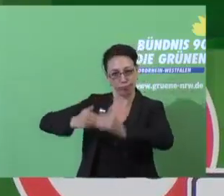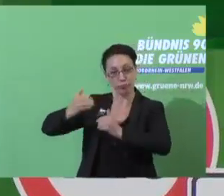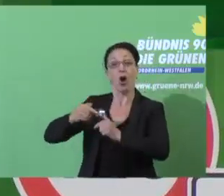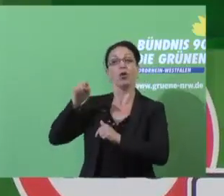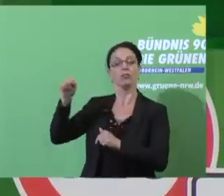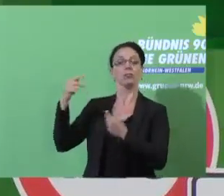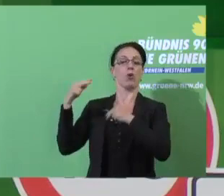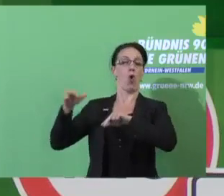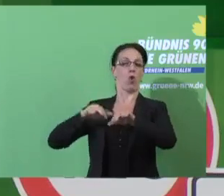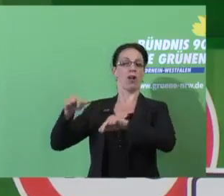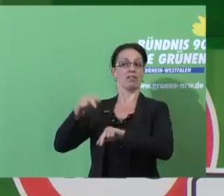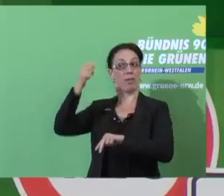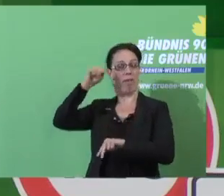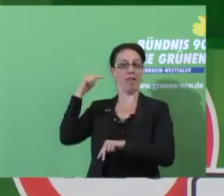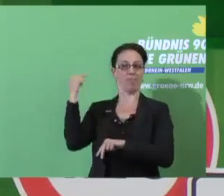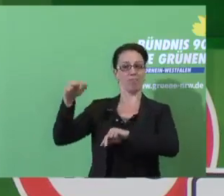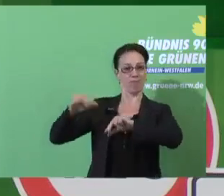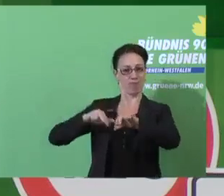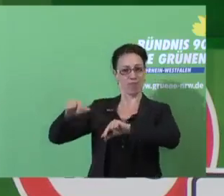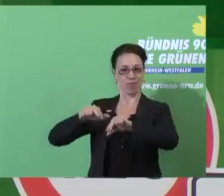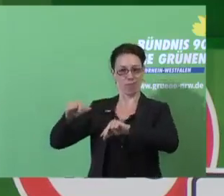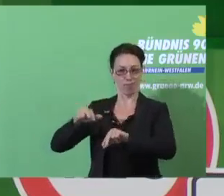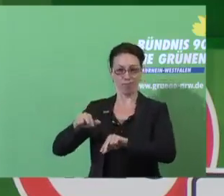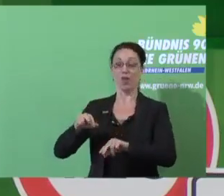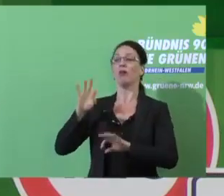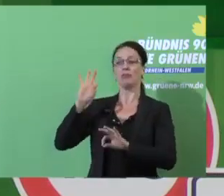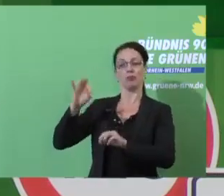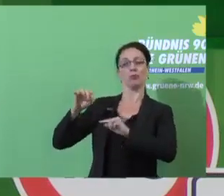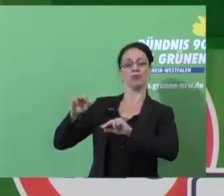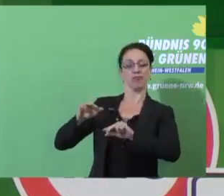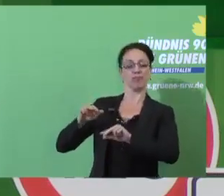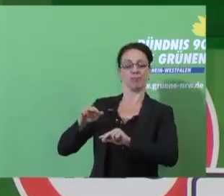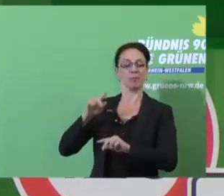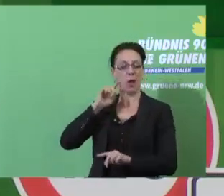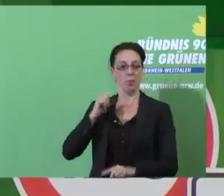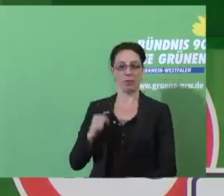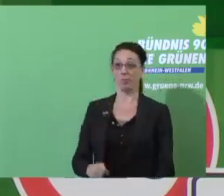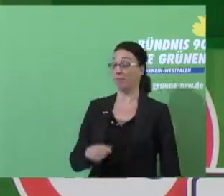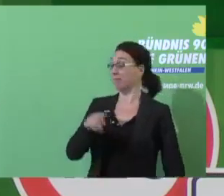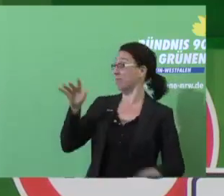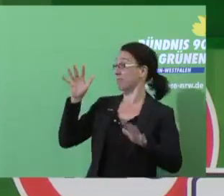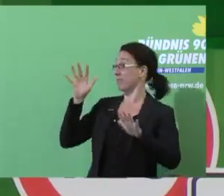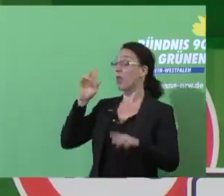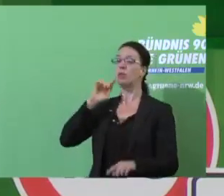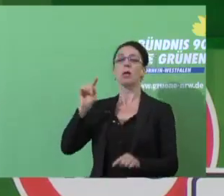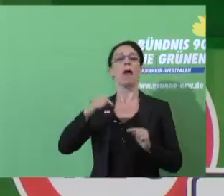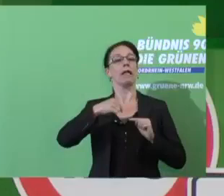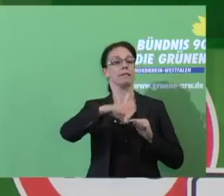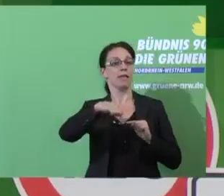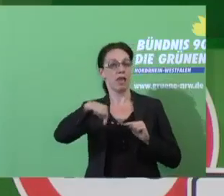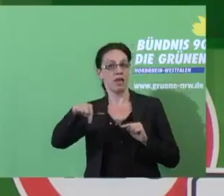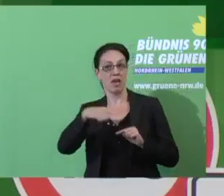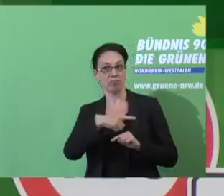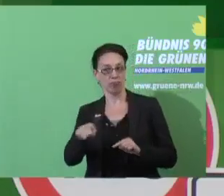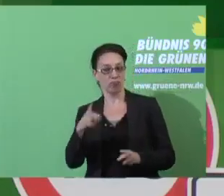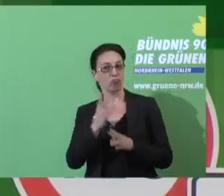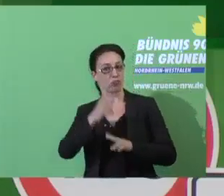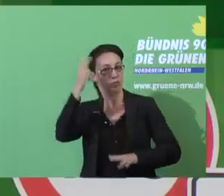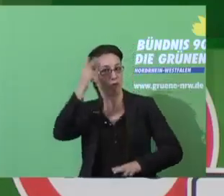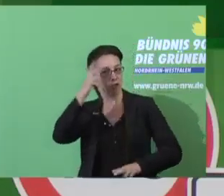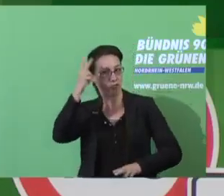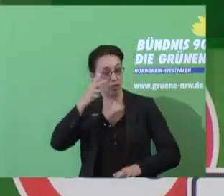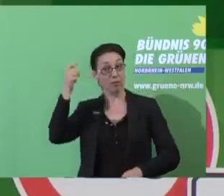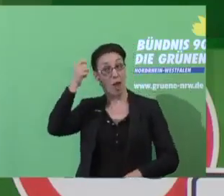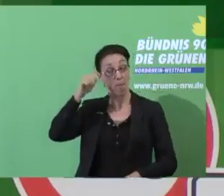Händen. Und ich glaube, die Delegierten haben sehr wohl auch verstanden, dass du uns in Berlin bei